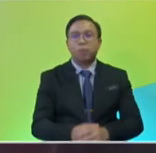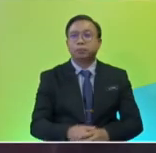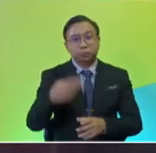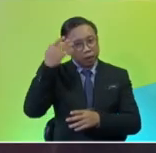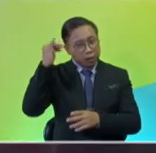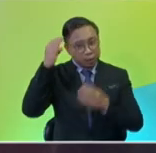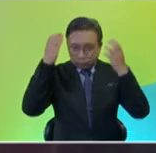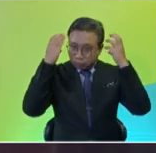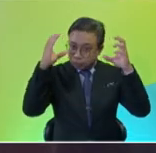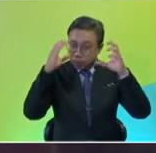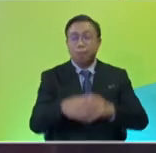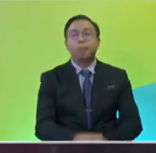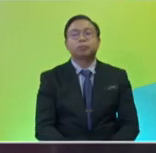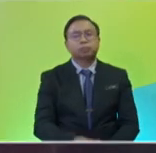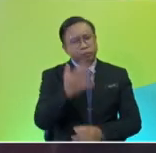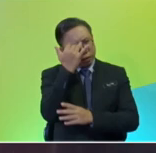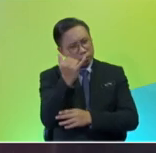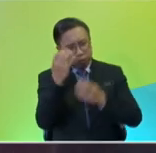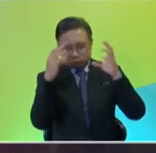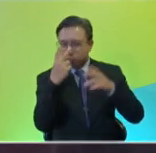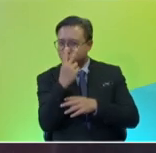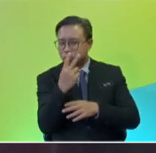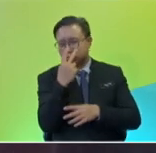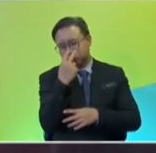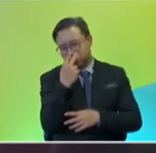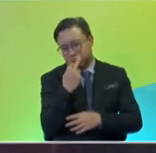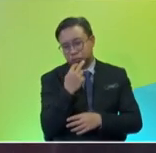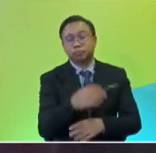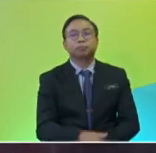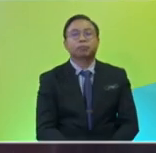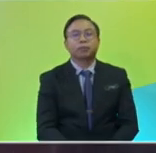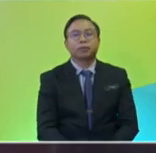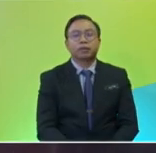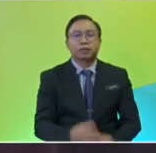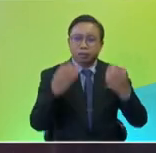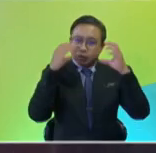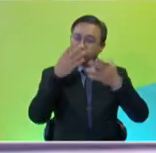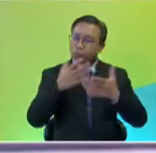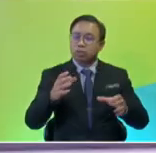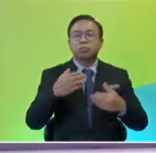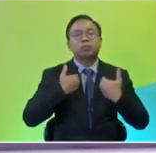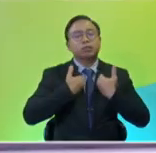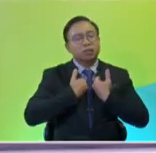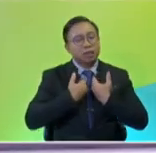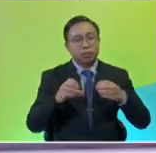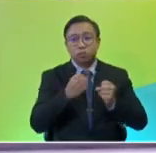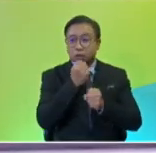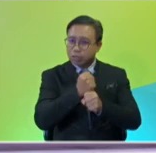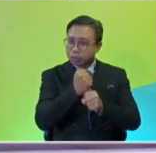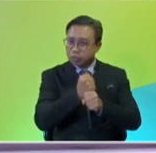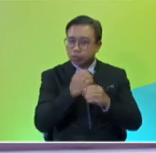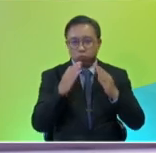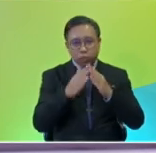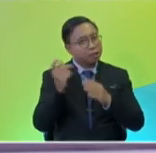cikgu. Hai. Kenapa cikgu nampak macam sedih je? Cikgu dah penat buat kerja rumah.